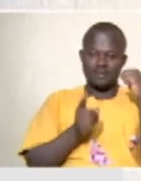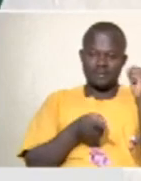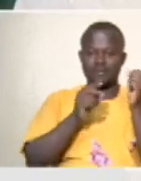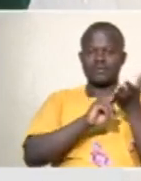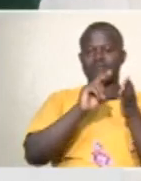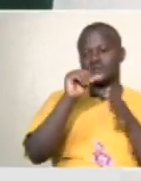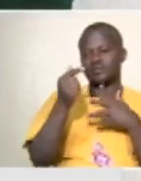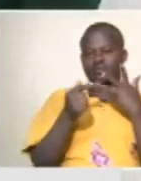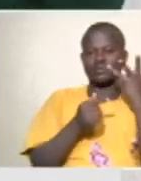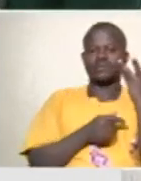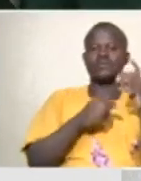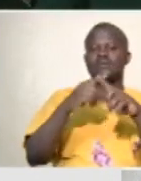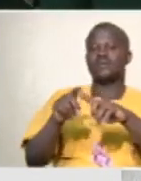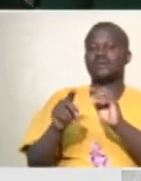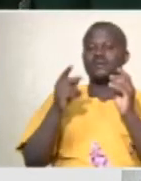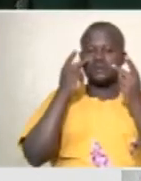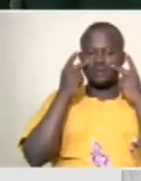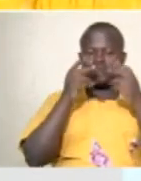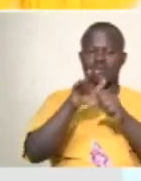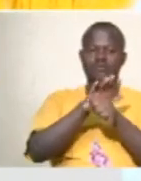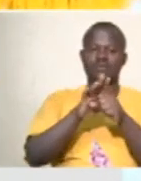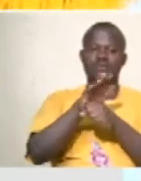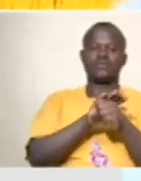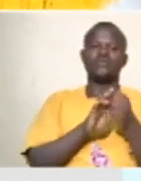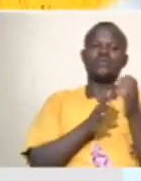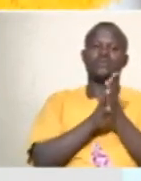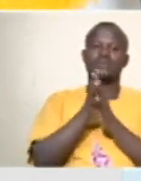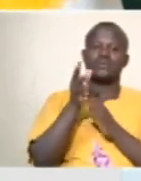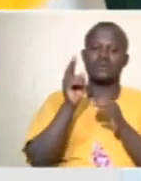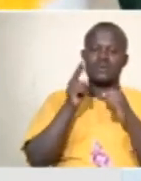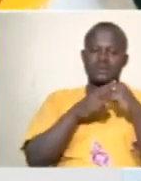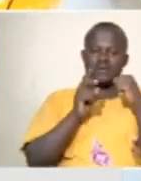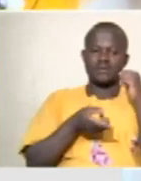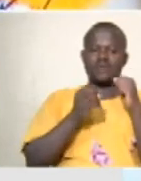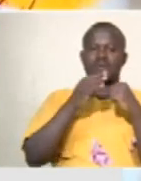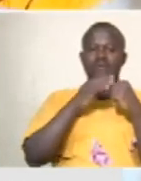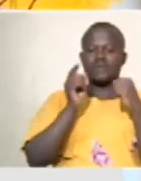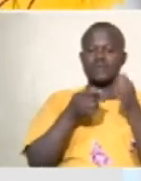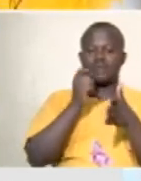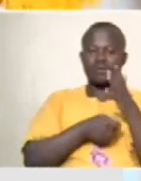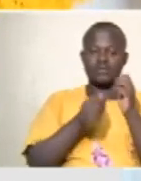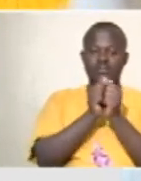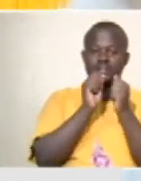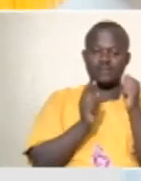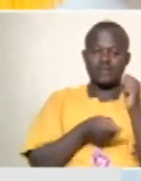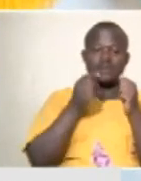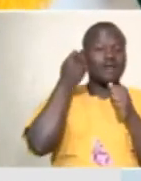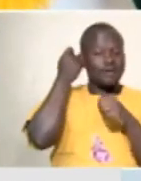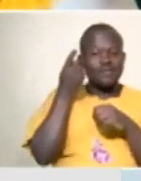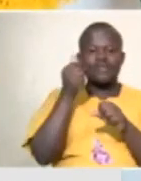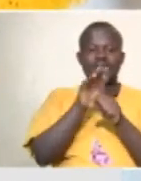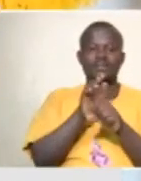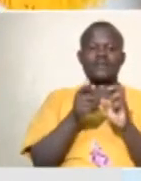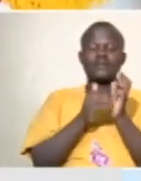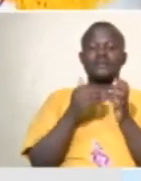tuntu tw'amabandi n'ibiki ugasanga umupira wujuzuye uhagaze nk'ibihumbi 7 cyangwa 8 none wamuca ibihumbi 10 akumva nyine ni menshi